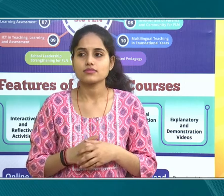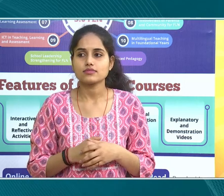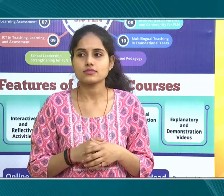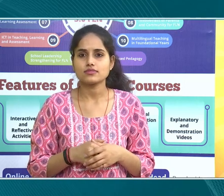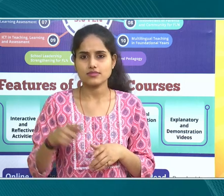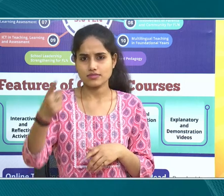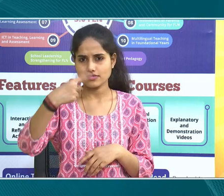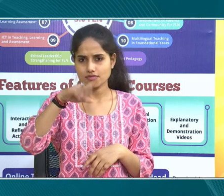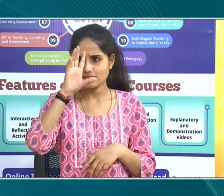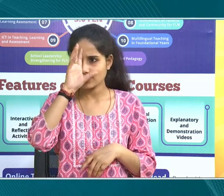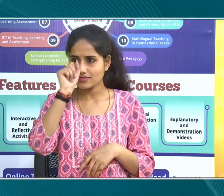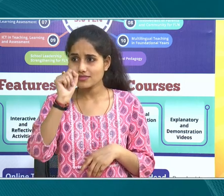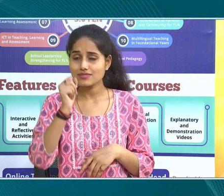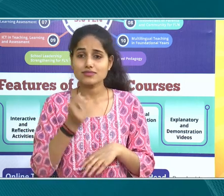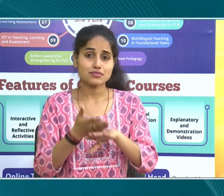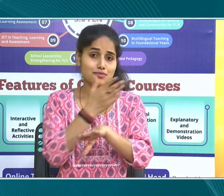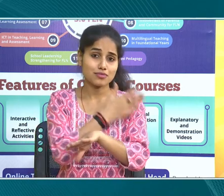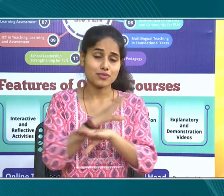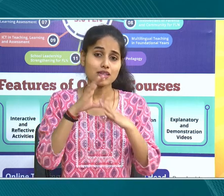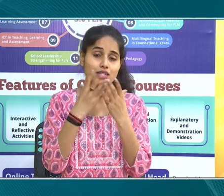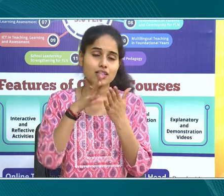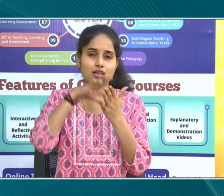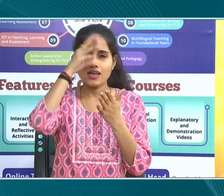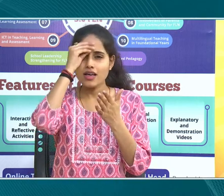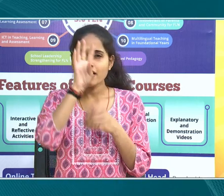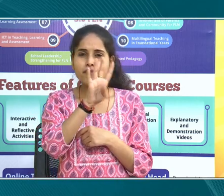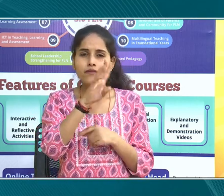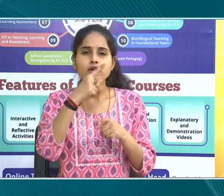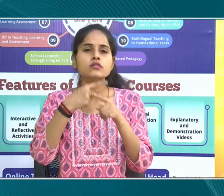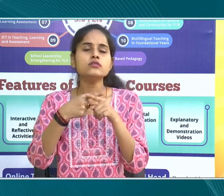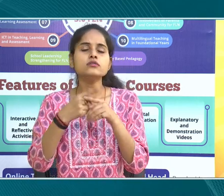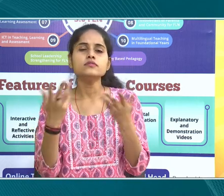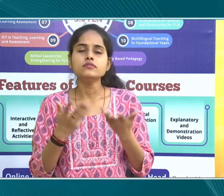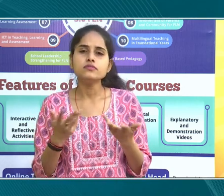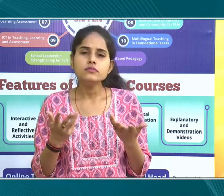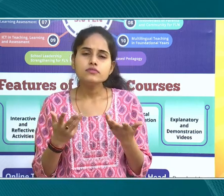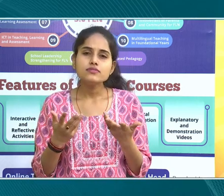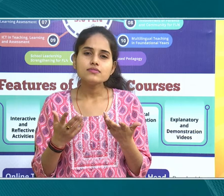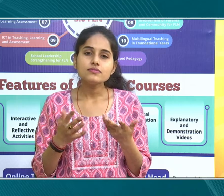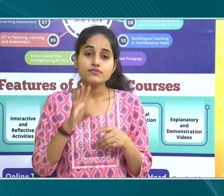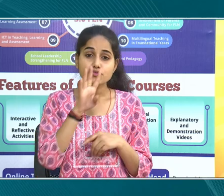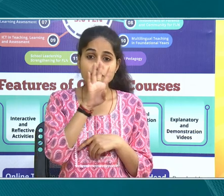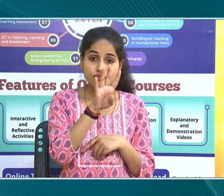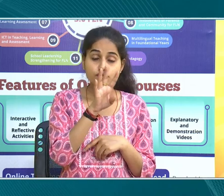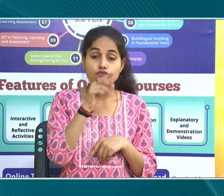आपको याद होगा आपने प्रीवियस क्लासेस में पढ़ा है की फॉरेक्स क्या होता है